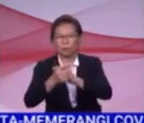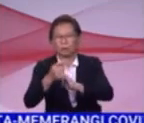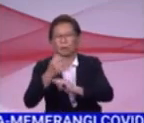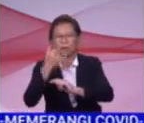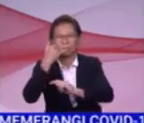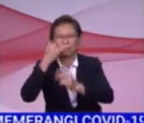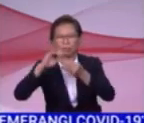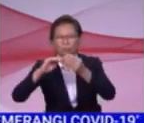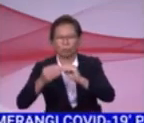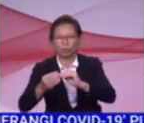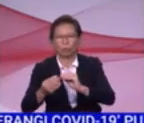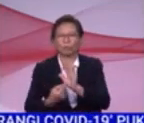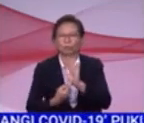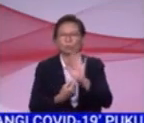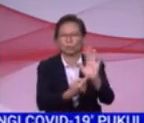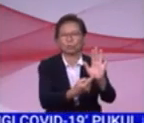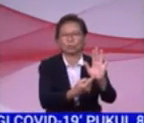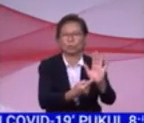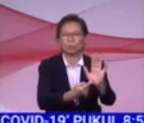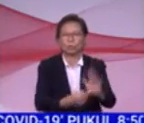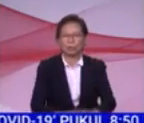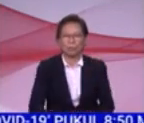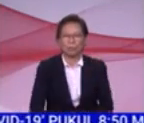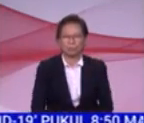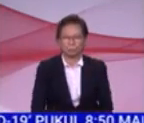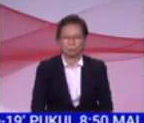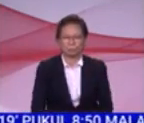kembali kepada muslim